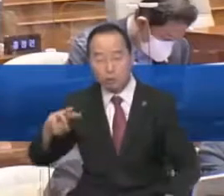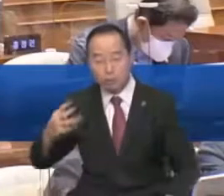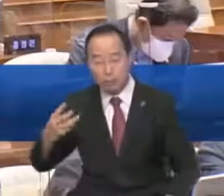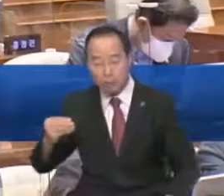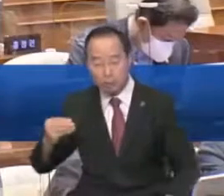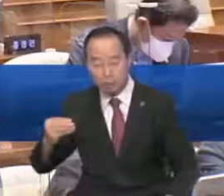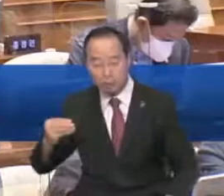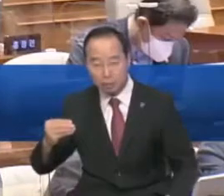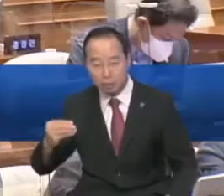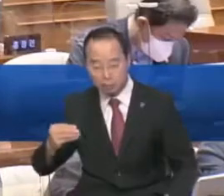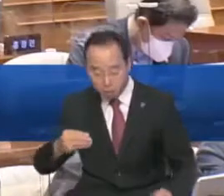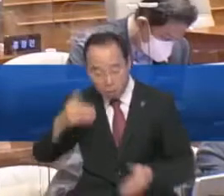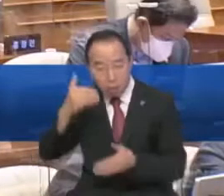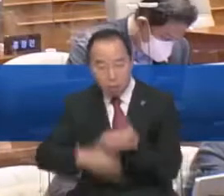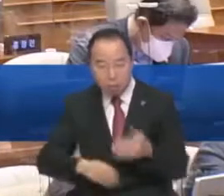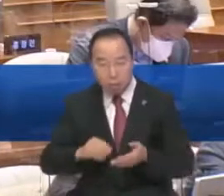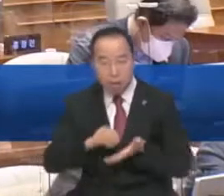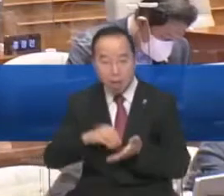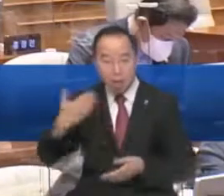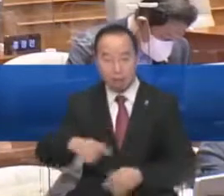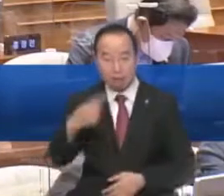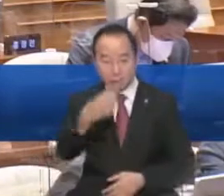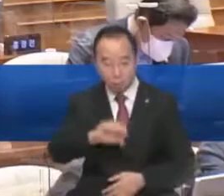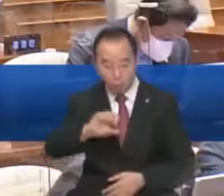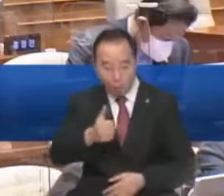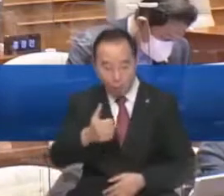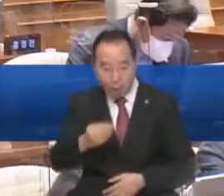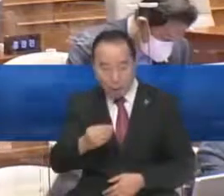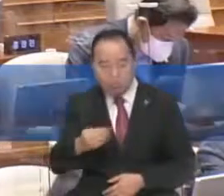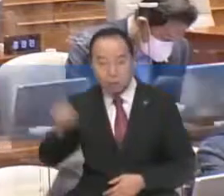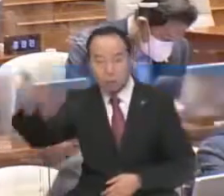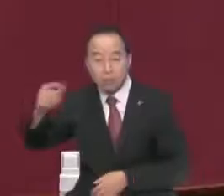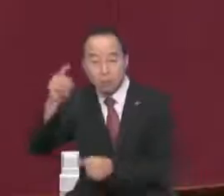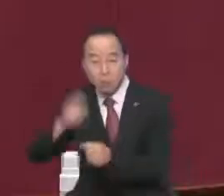정부 여당의 전향적 태도 변화를 촉구합니다.